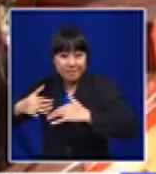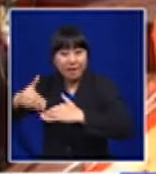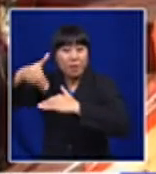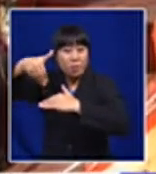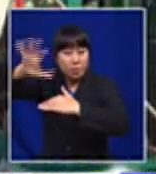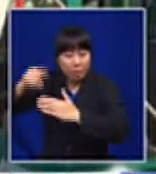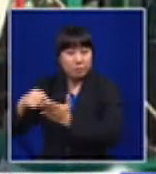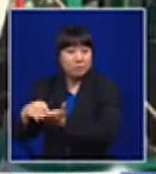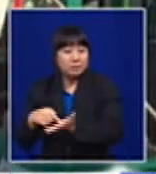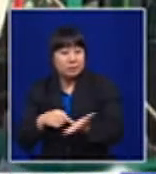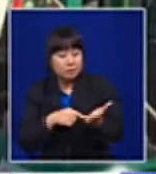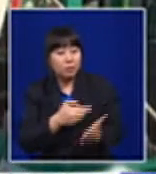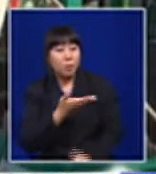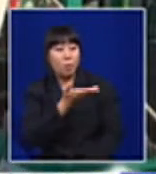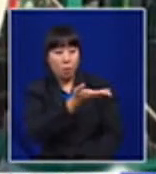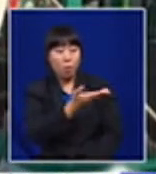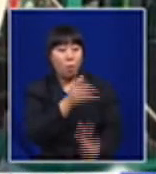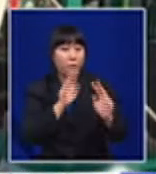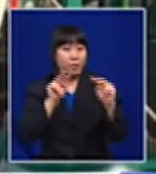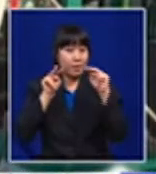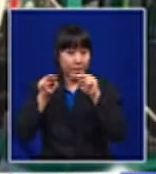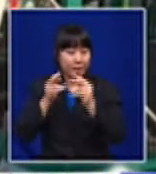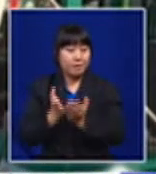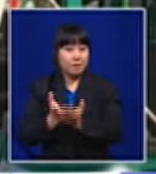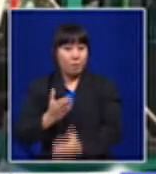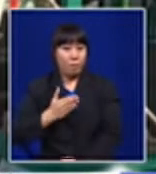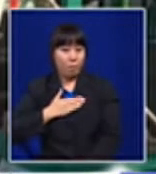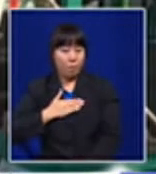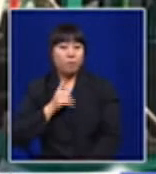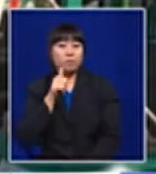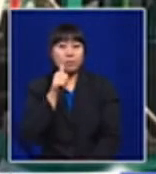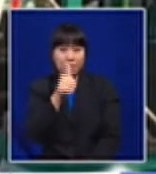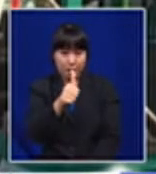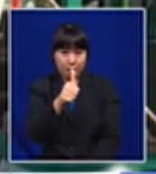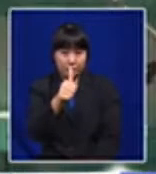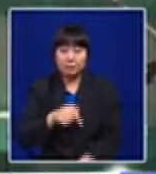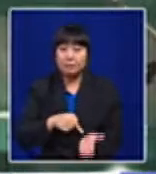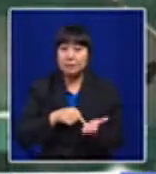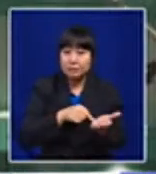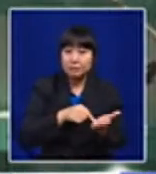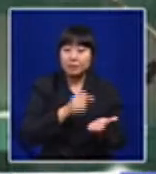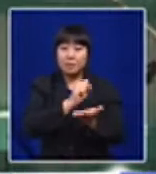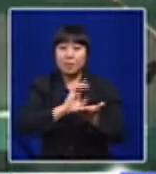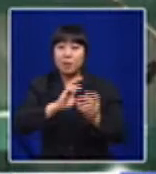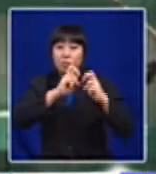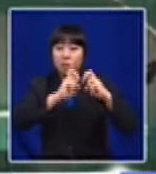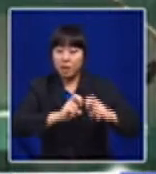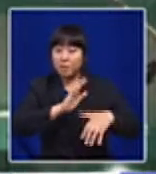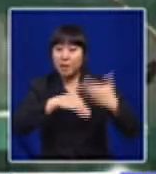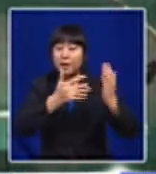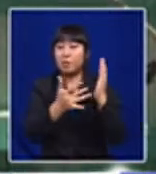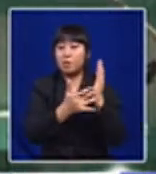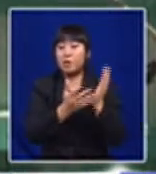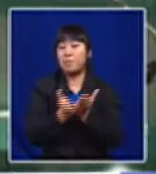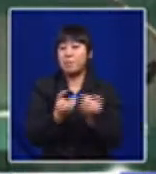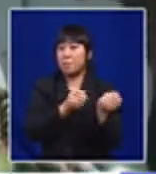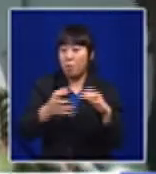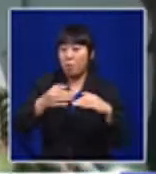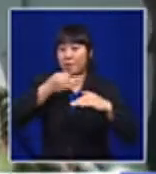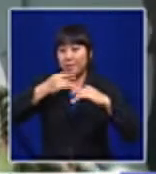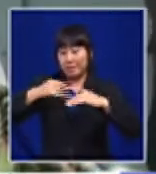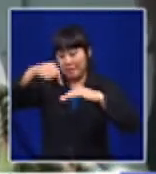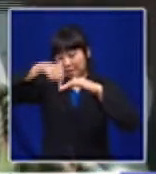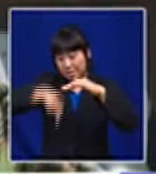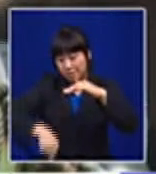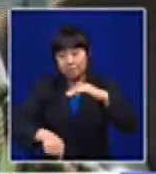นความจำนงให้มีผู้สังเกตการบนเรือประมงของตนได้ที่สถาบันวิจัยและพัฒนาเทคโนโลยีประมงทะเลลึกของก